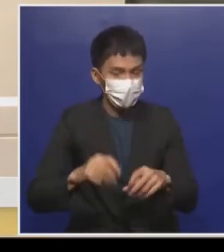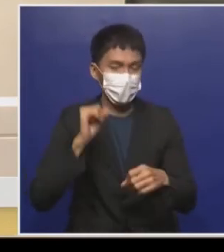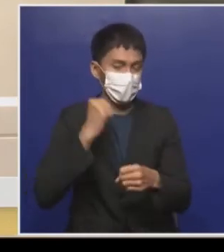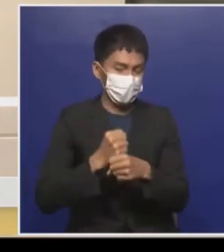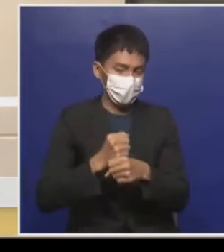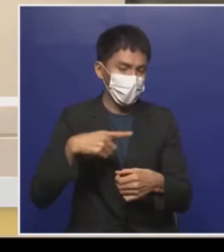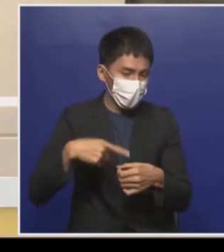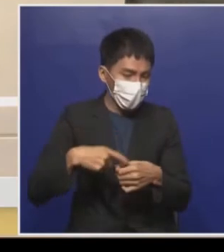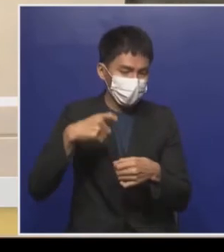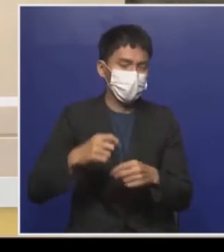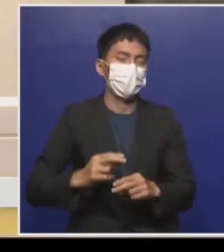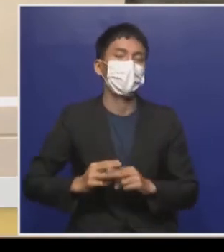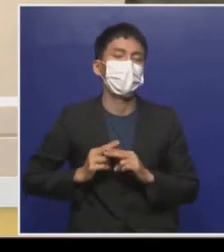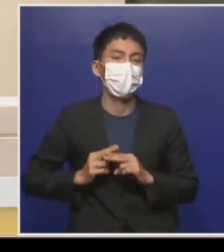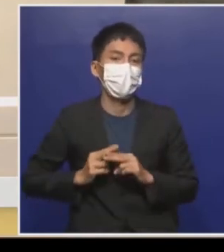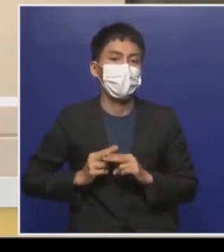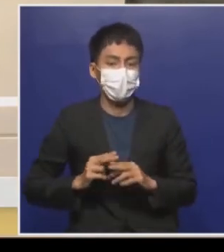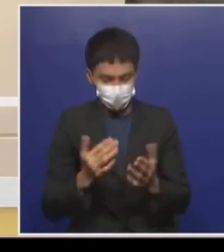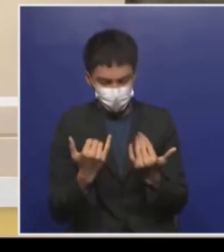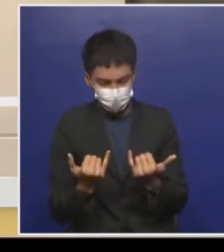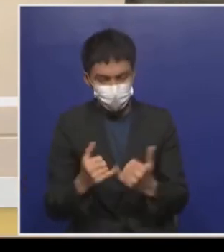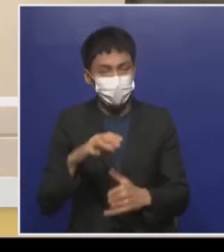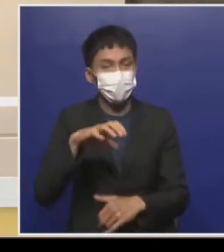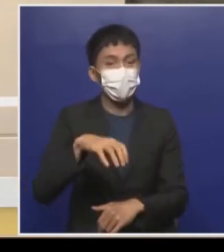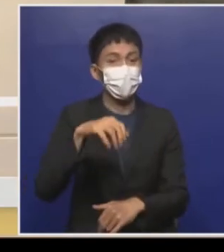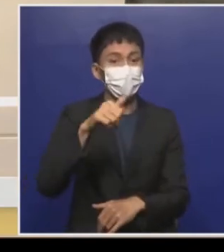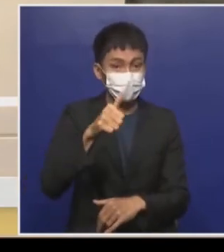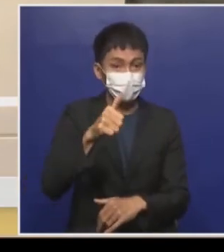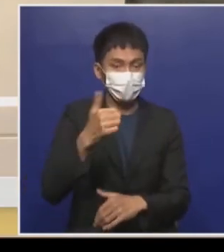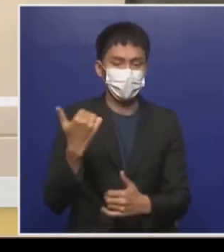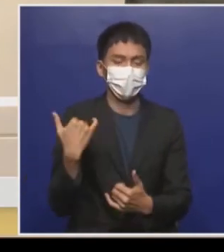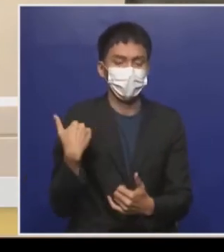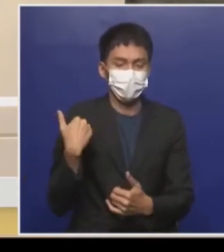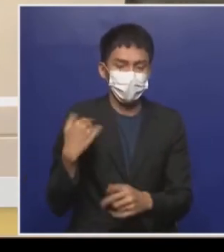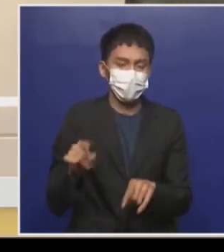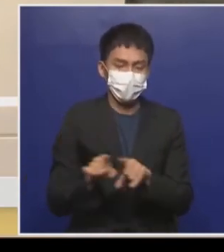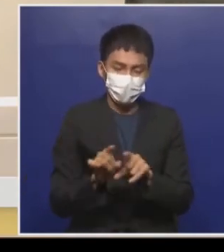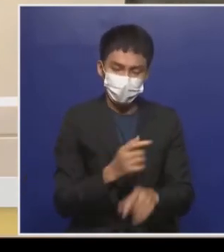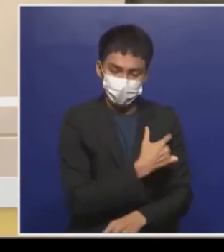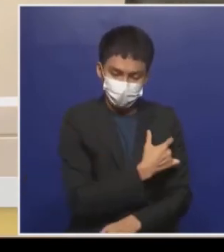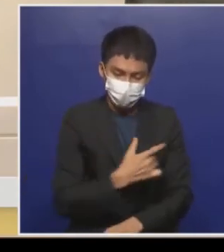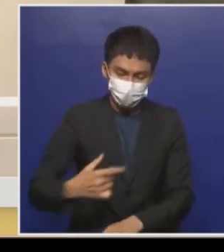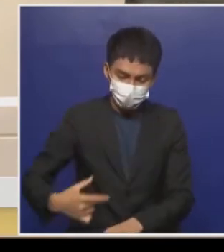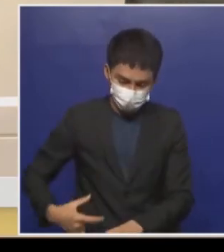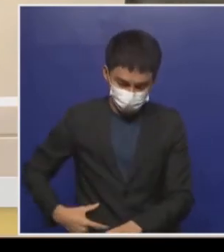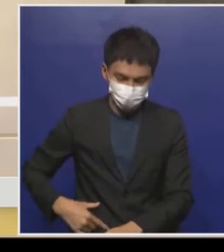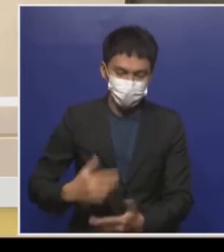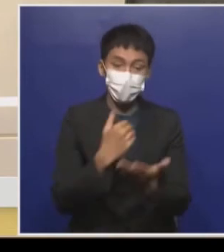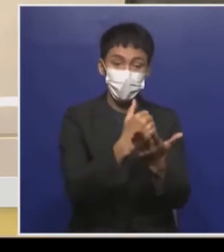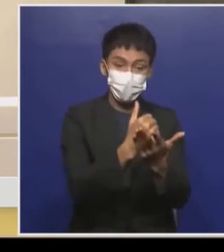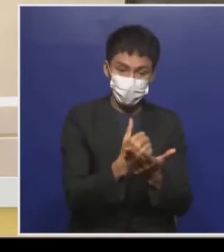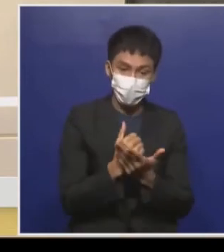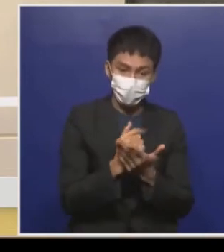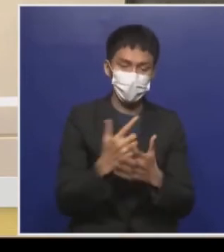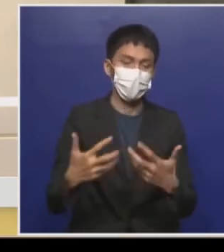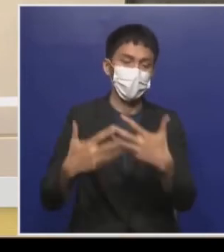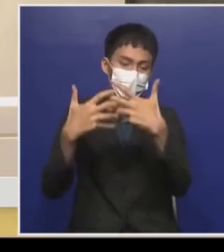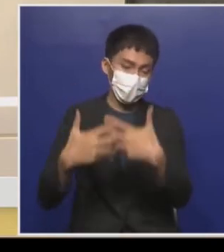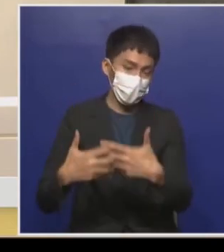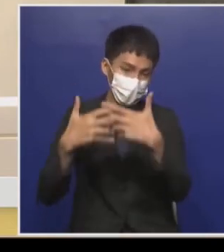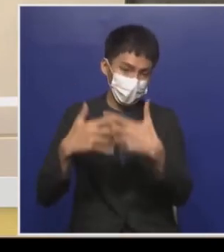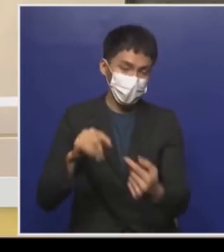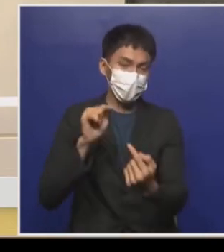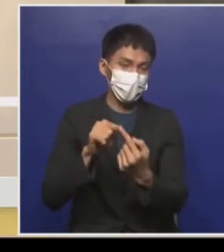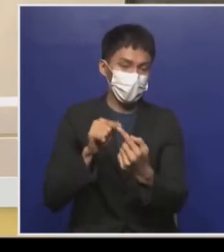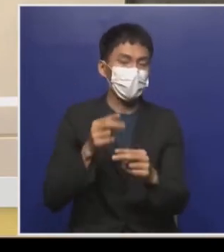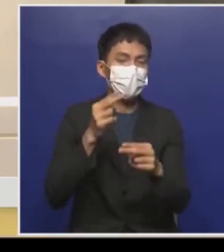ซึวันนี้ก็โชคดีว่า ประเทศไทยนได้รพระมหากรณาทิคุณในเรื่องของโงงานสยาม BioScience ที่ผ